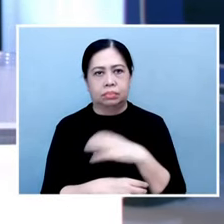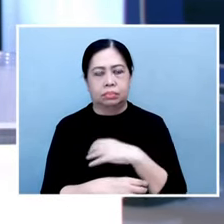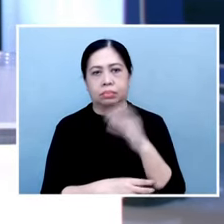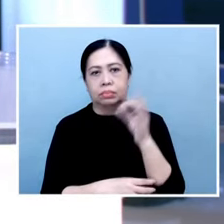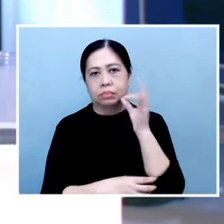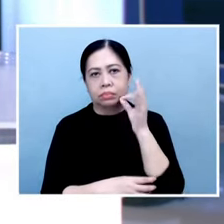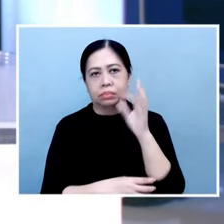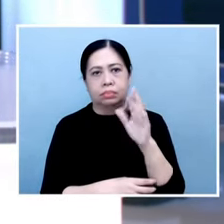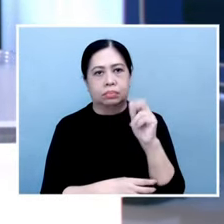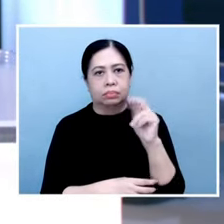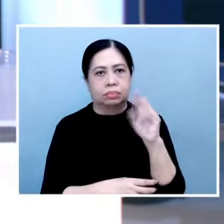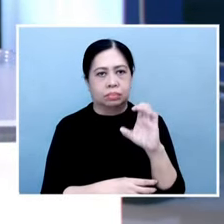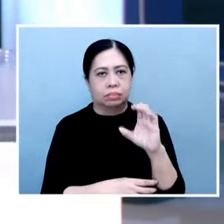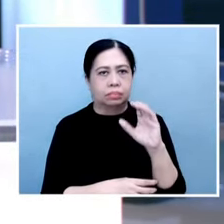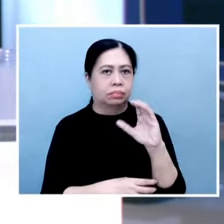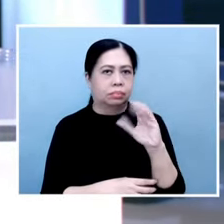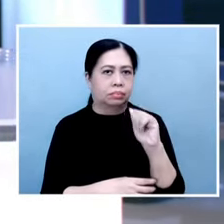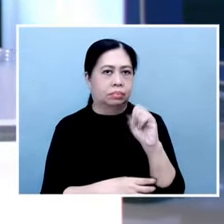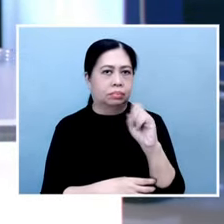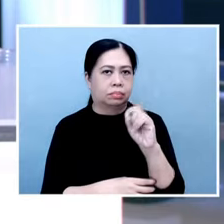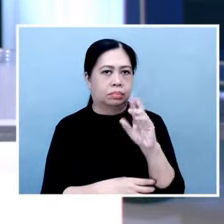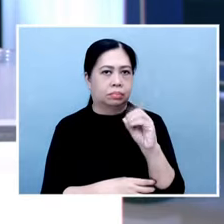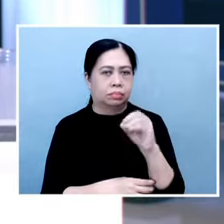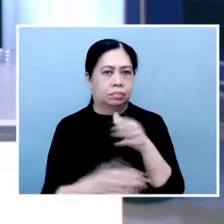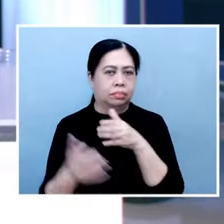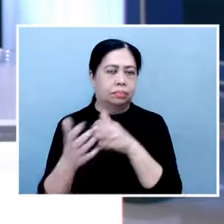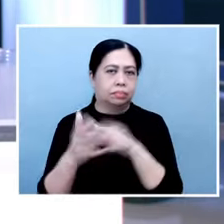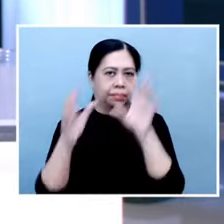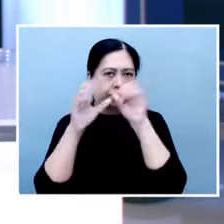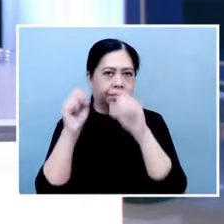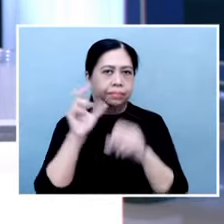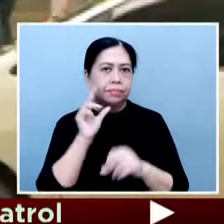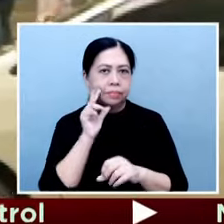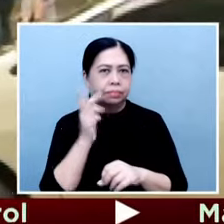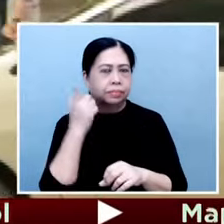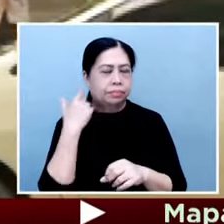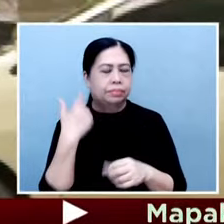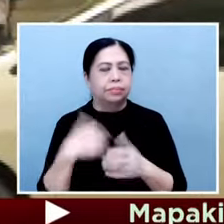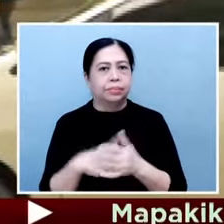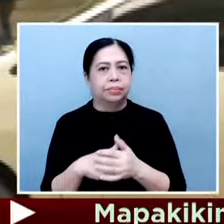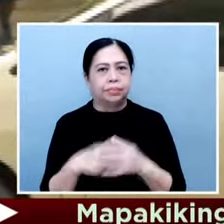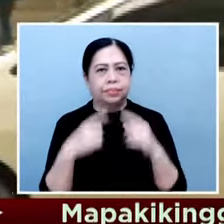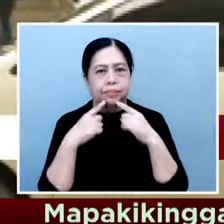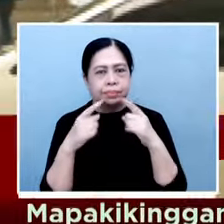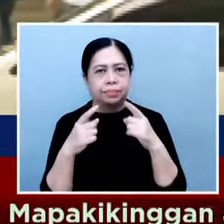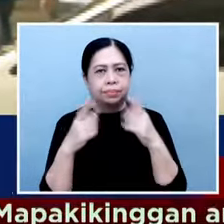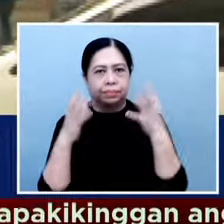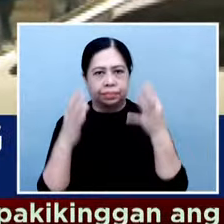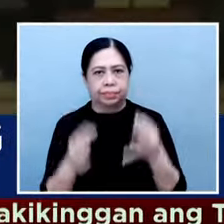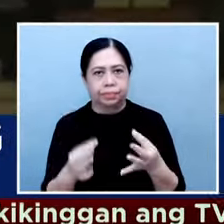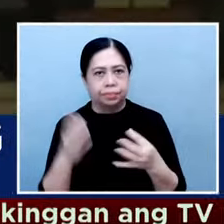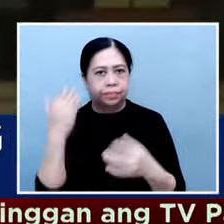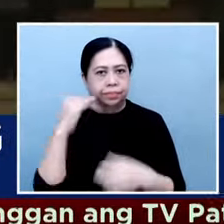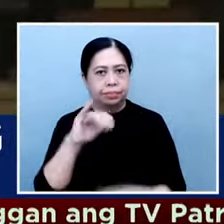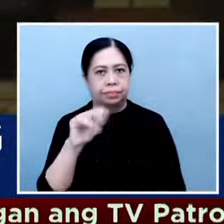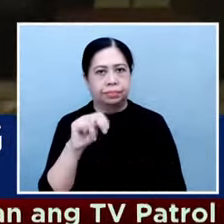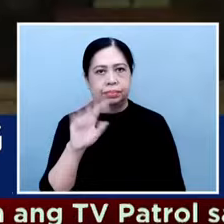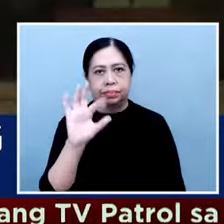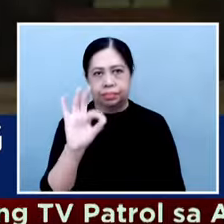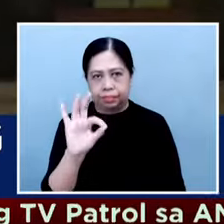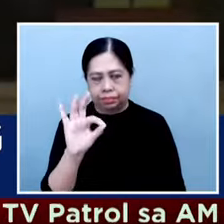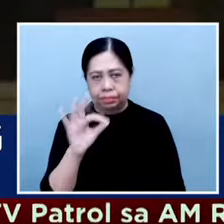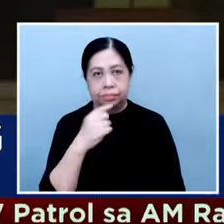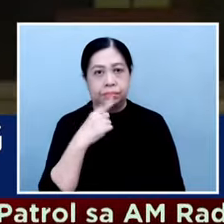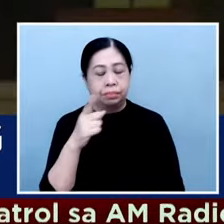Castro labang kay dating Pangulong Rodrigo Duterte na inilabas na resolusyon noong Enero 9, sinabi